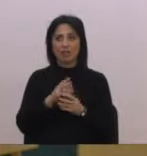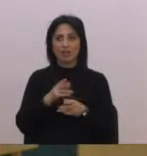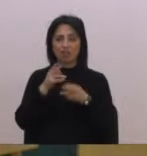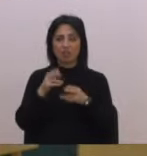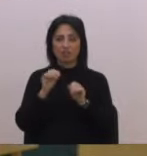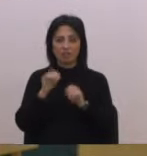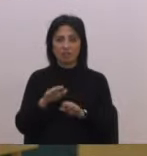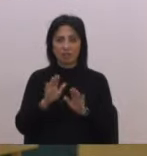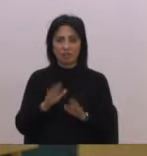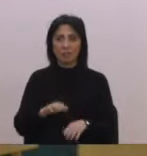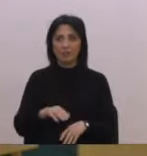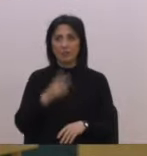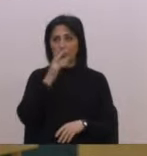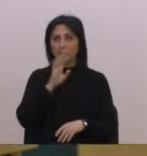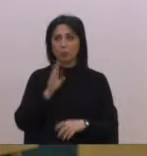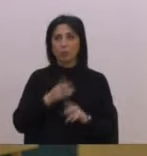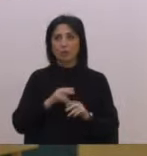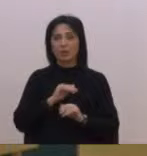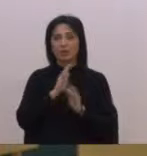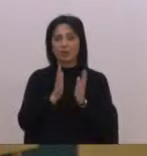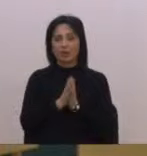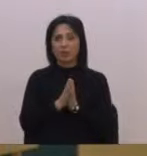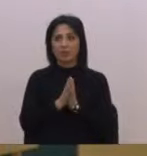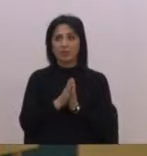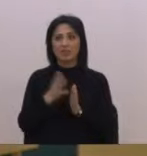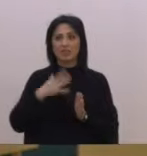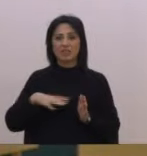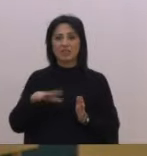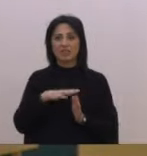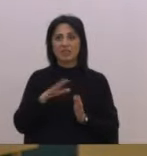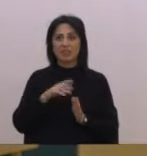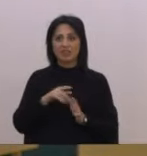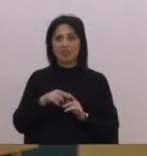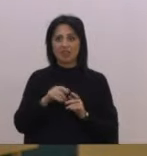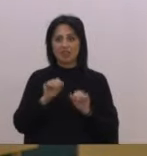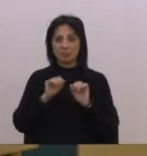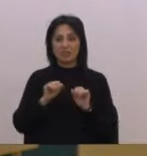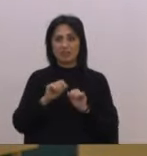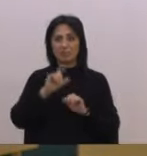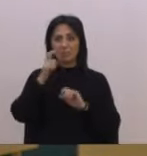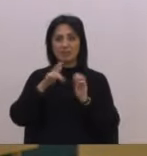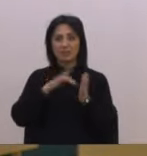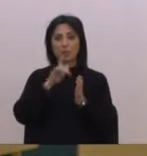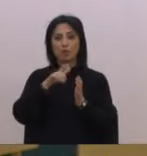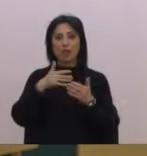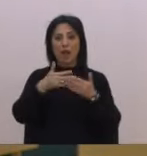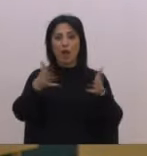s-a zlebit. Nu credeau atam colaprisa, s-a cartolos, care ci sunt svelim, ci sunt sahleoba.